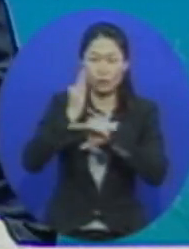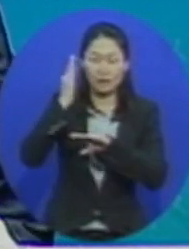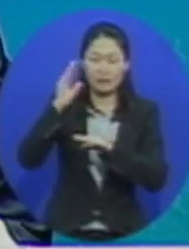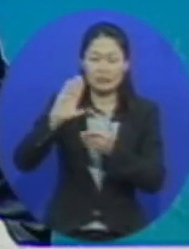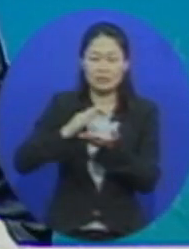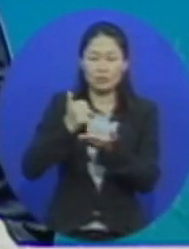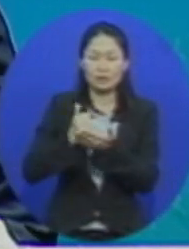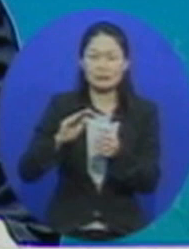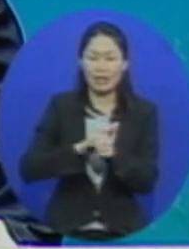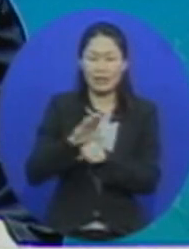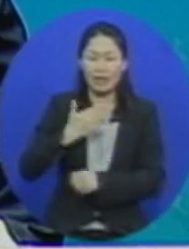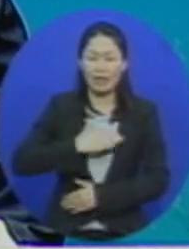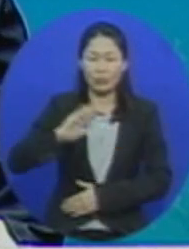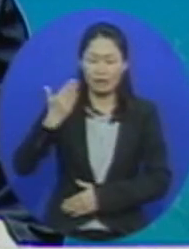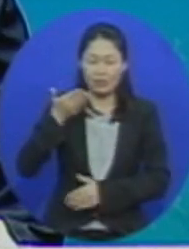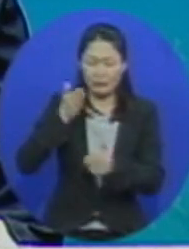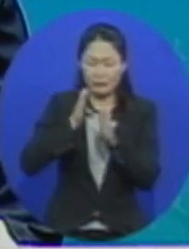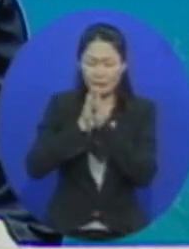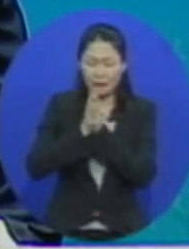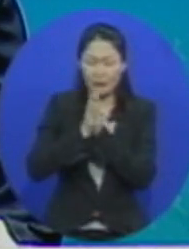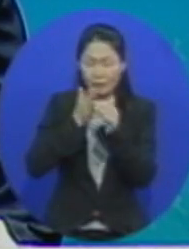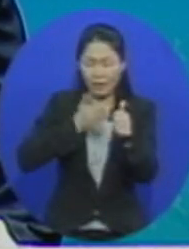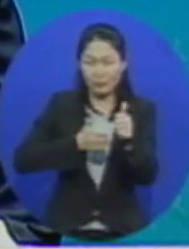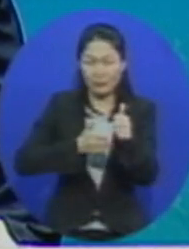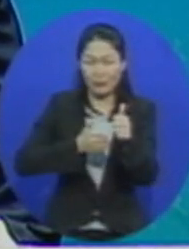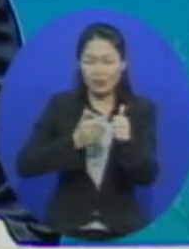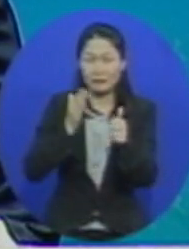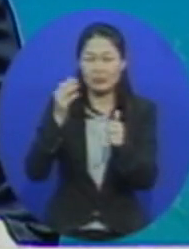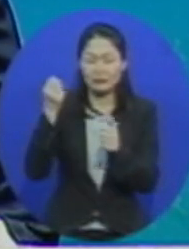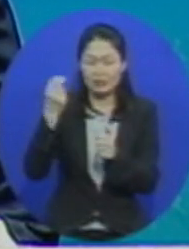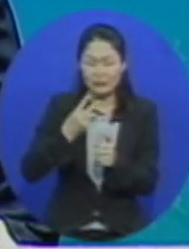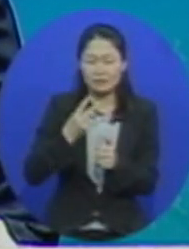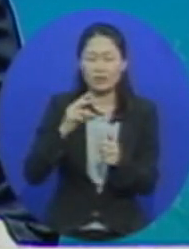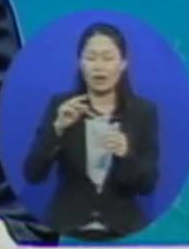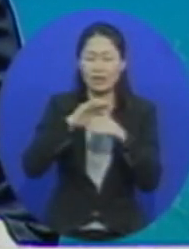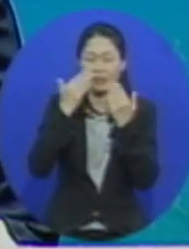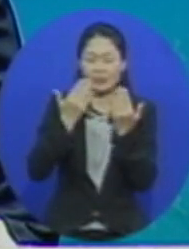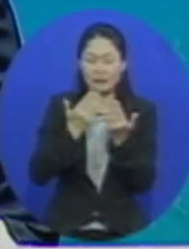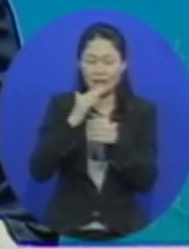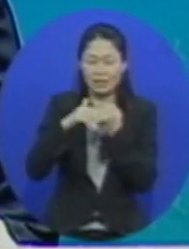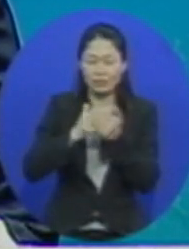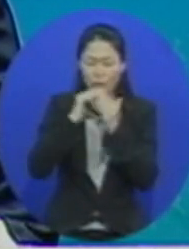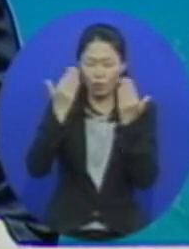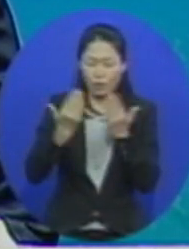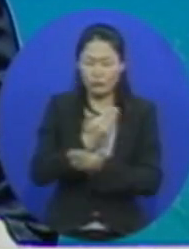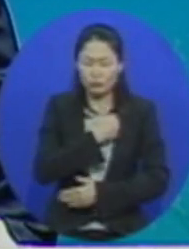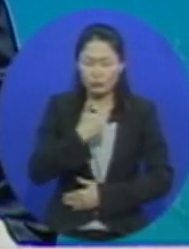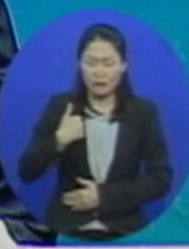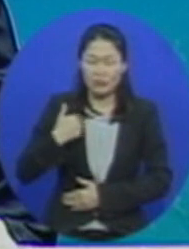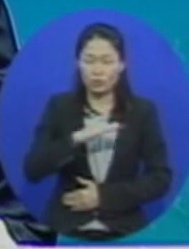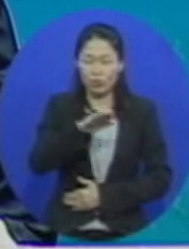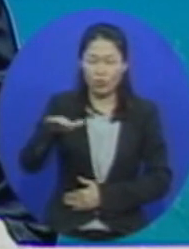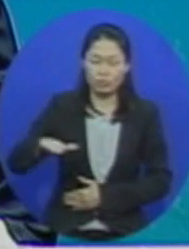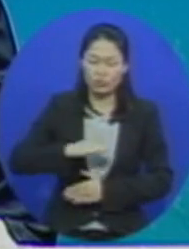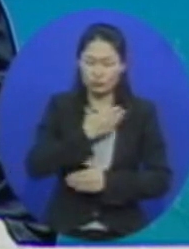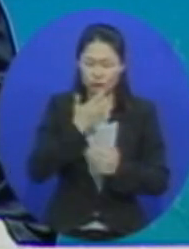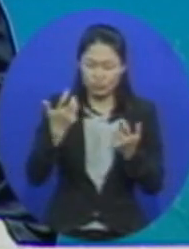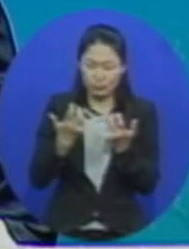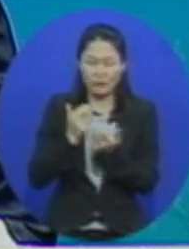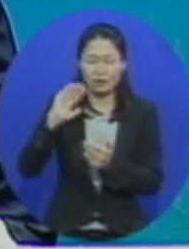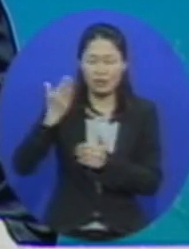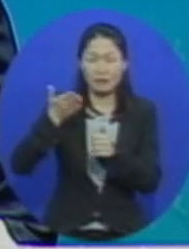사랑을 알게 되기를 빕니다 그리하여 하나님의 응가 충만 하심으로 여러분이 충만하여 지기를 바랍니다